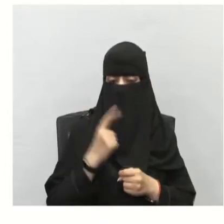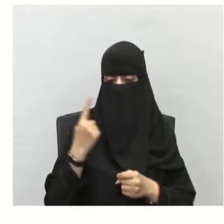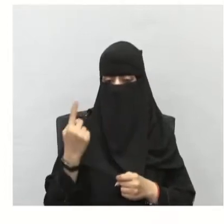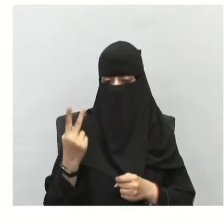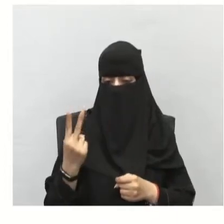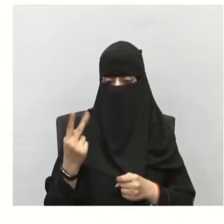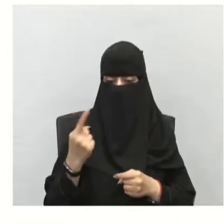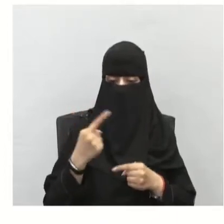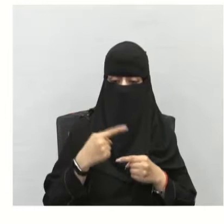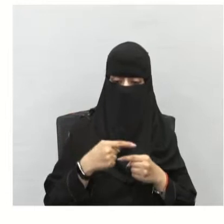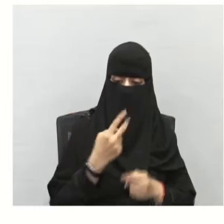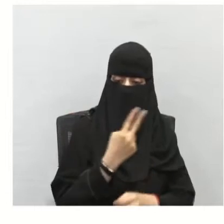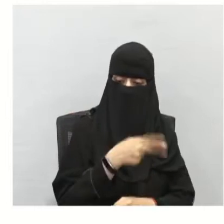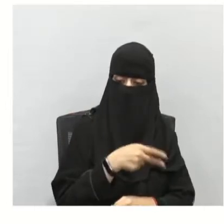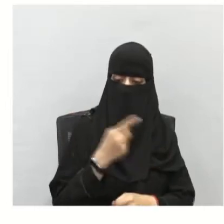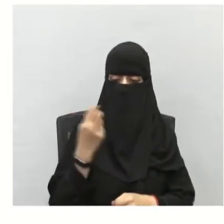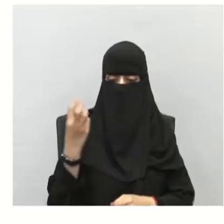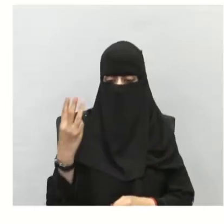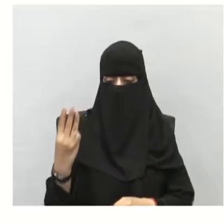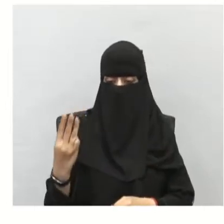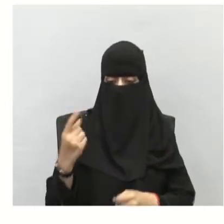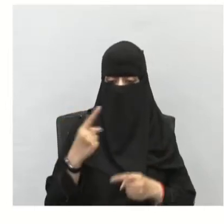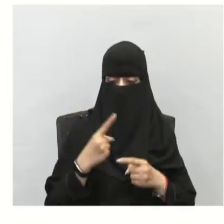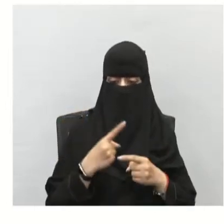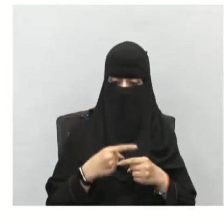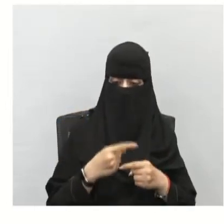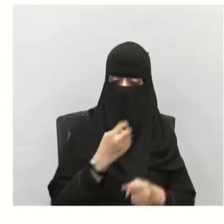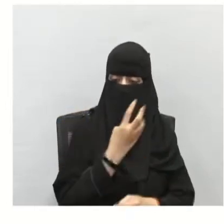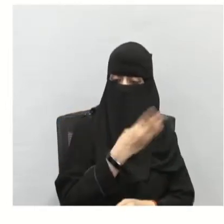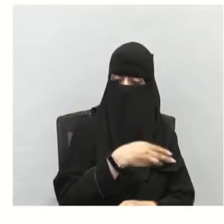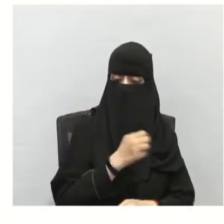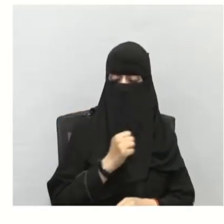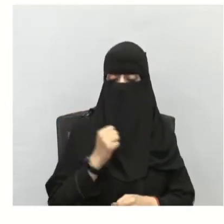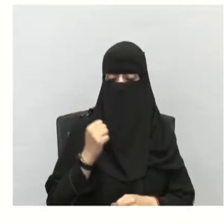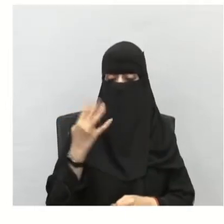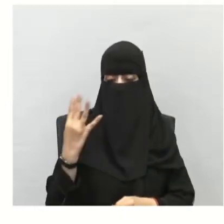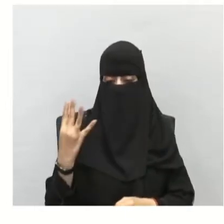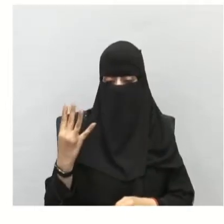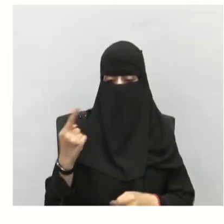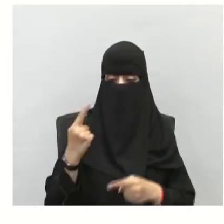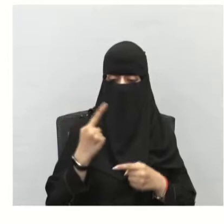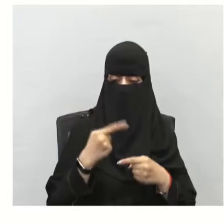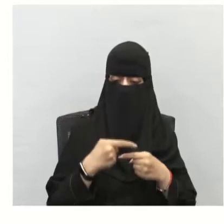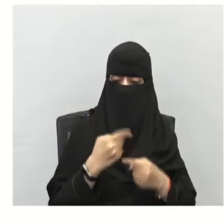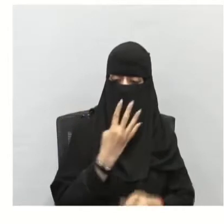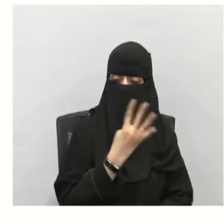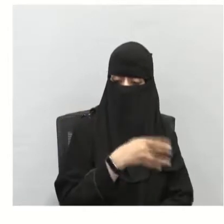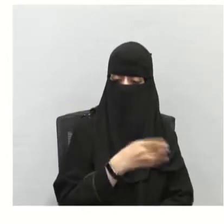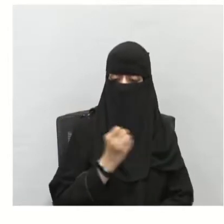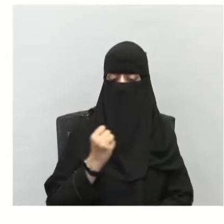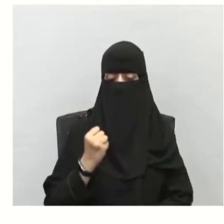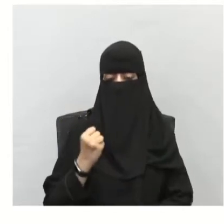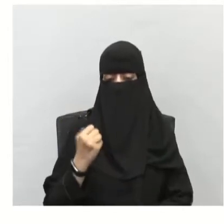ورقتان 20، أحسنتم، ممتازين. 3 أوراق 30، أربعة أوراق،